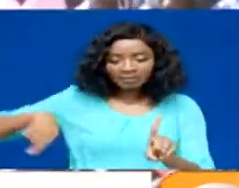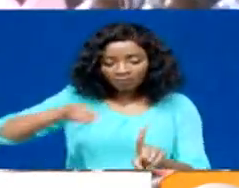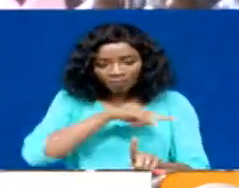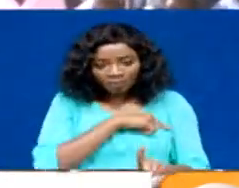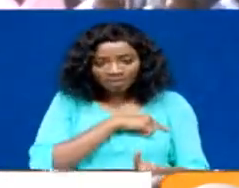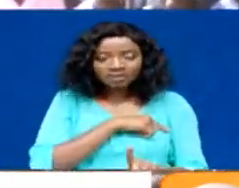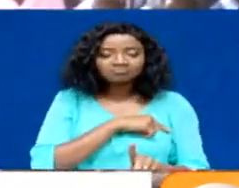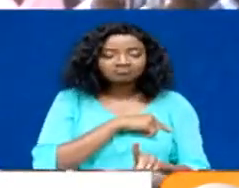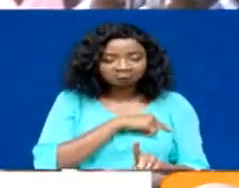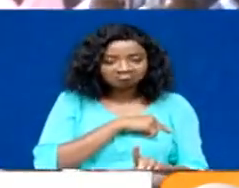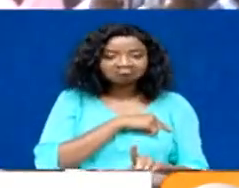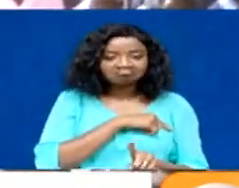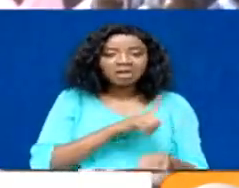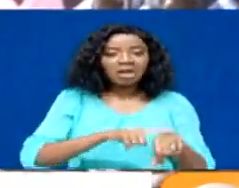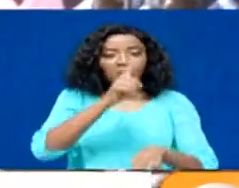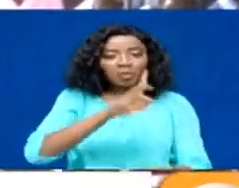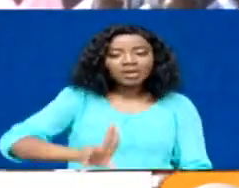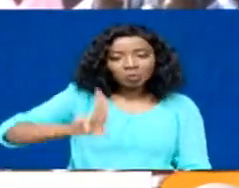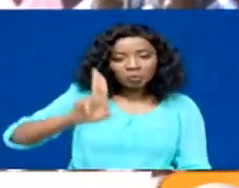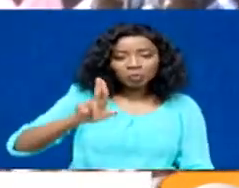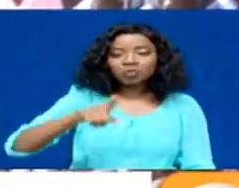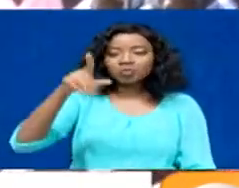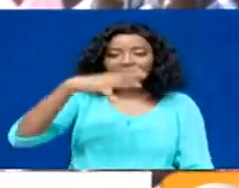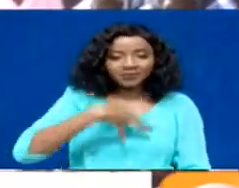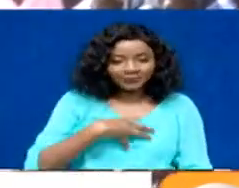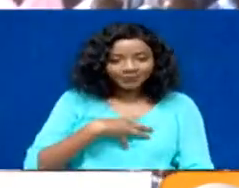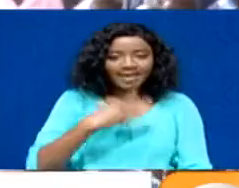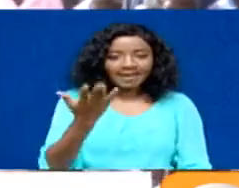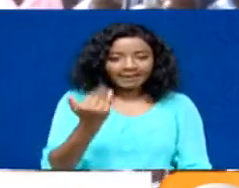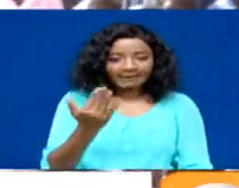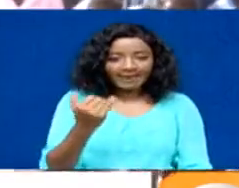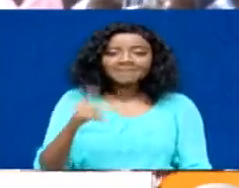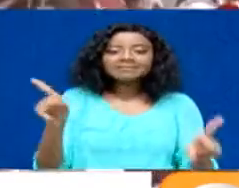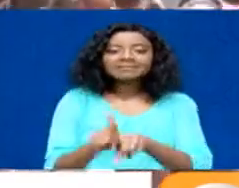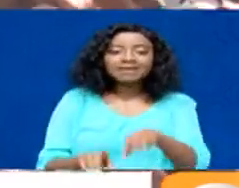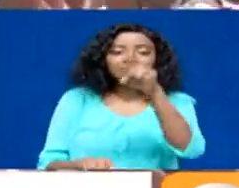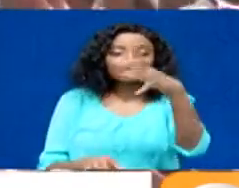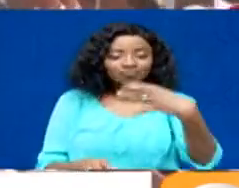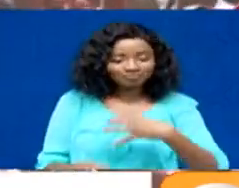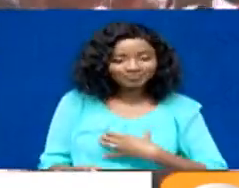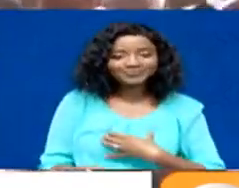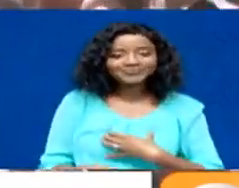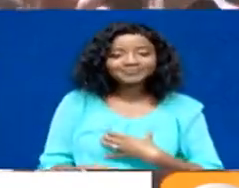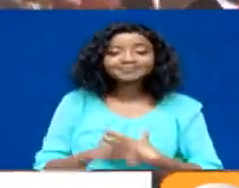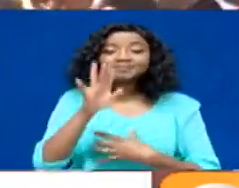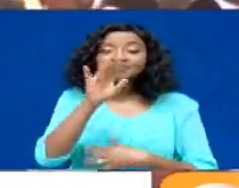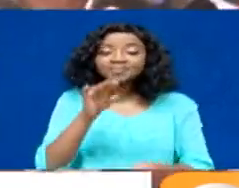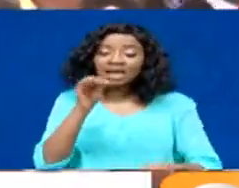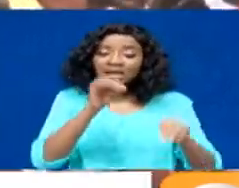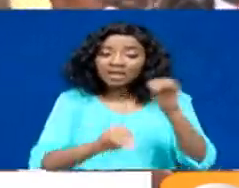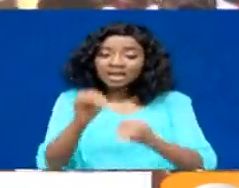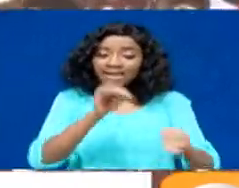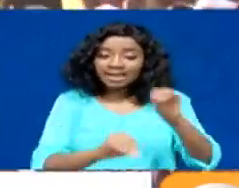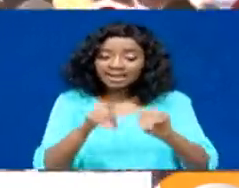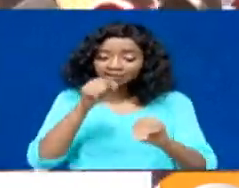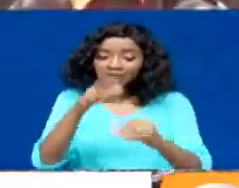kiotene, wakati Uhuru Kenyatta anaenda nyumbani, ata wewe nyumbani. Uchaguzi